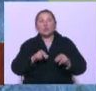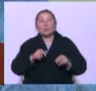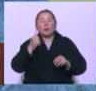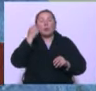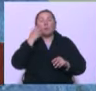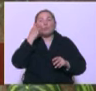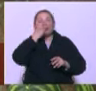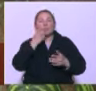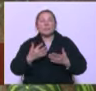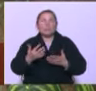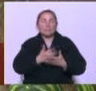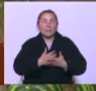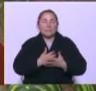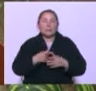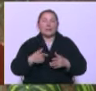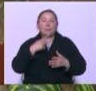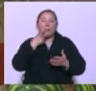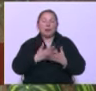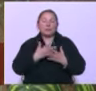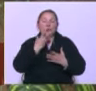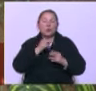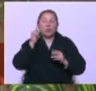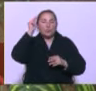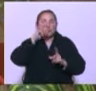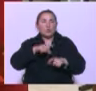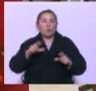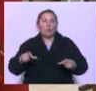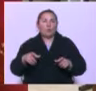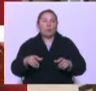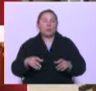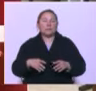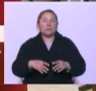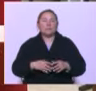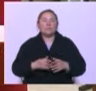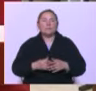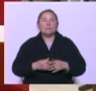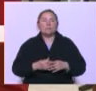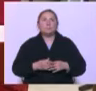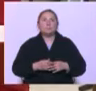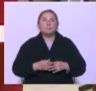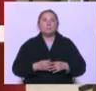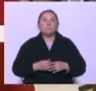мусор, даря ему вторую жизнь и вдохновляя своих учеников на творчество.